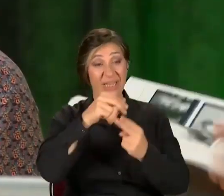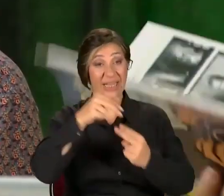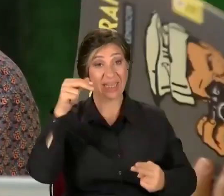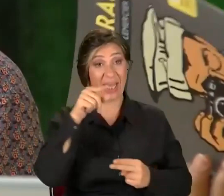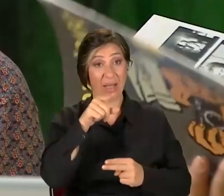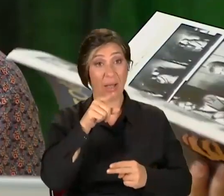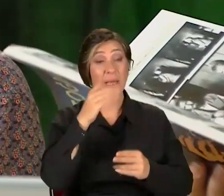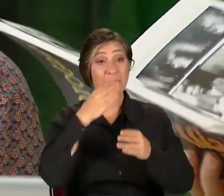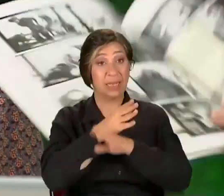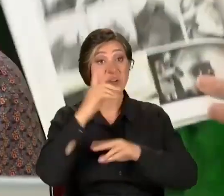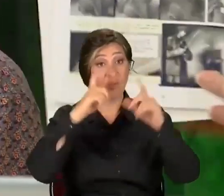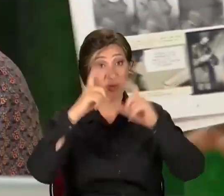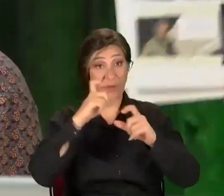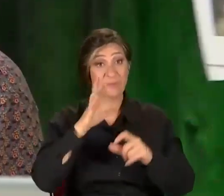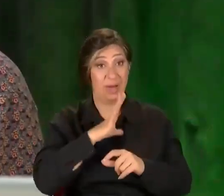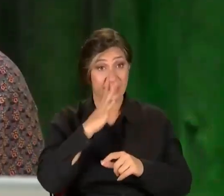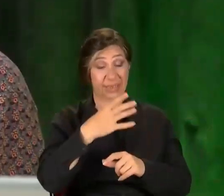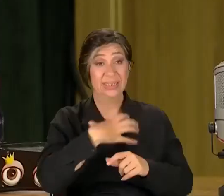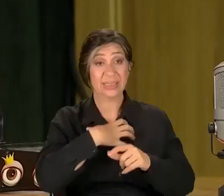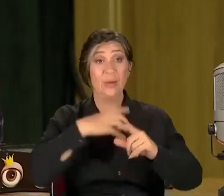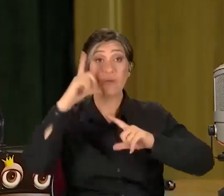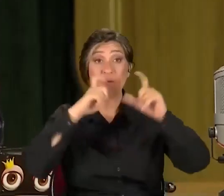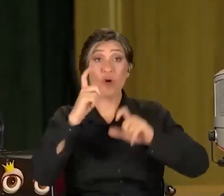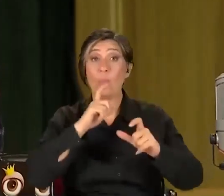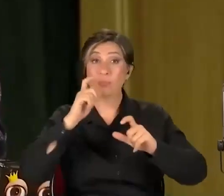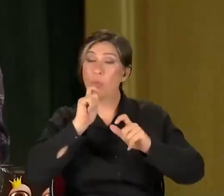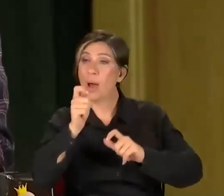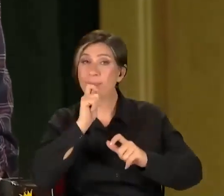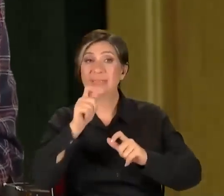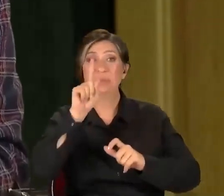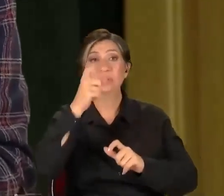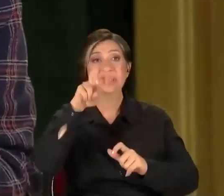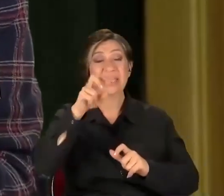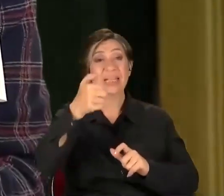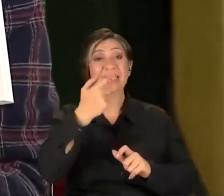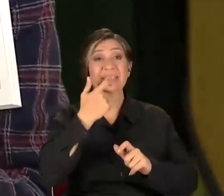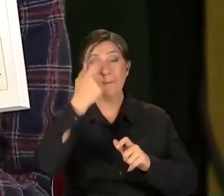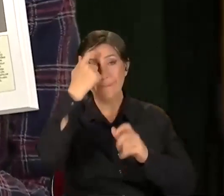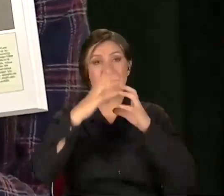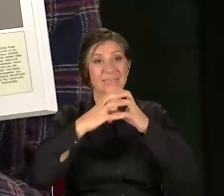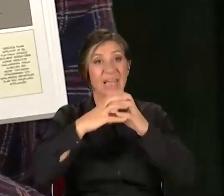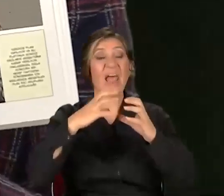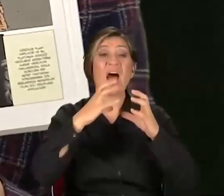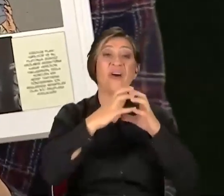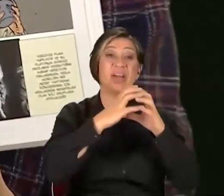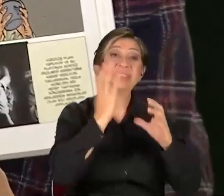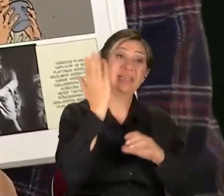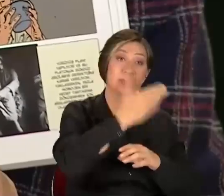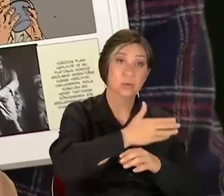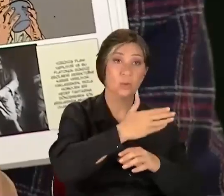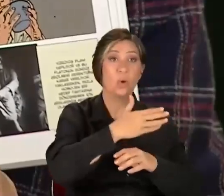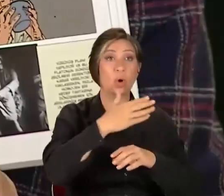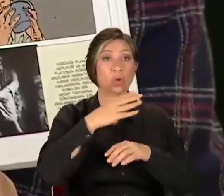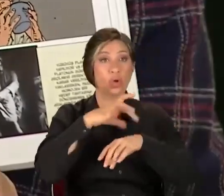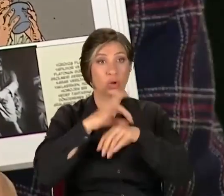hikaye. Ve gerçek fotoğraflar gerçek da var. Gerçek fotoğraflar da var. Kendisi bir foto muhabir ve 86 yılında Pakistan'dan Afganistan'a yol alıyor sınır